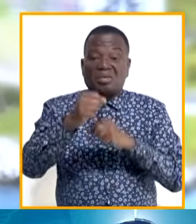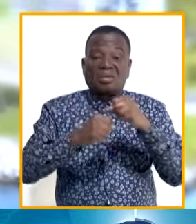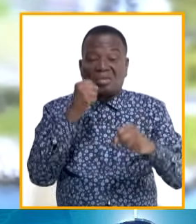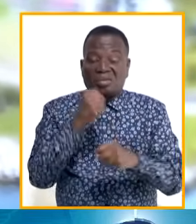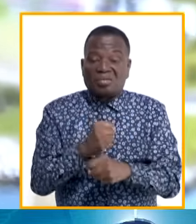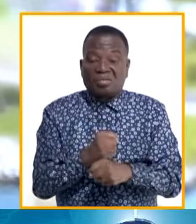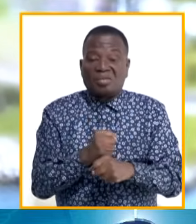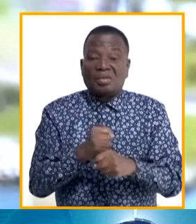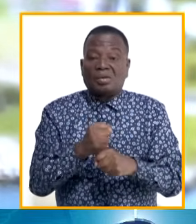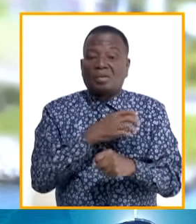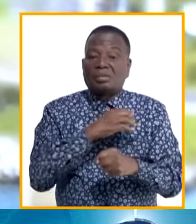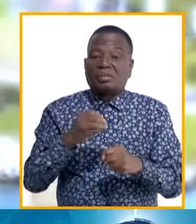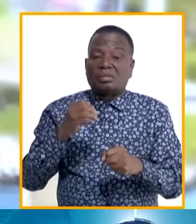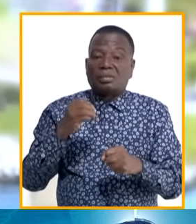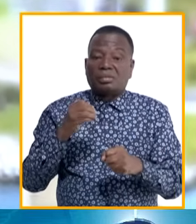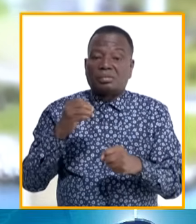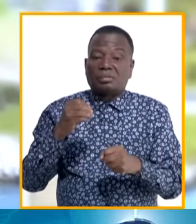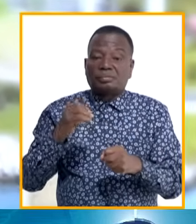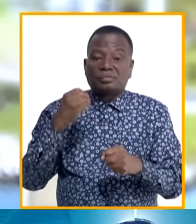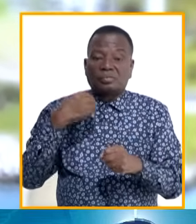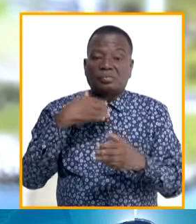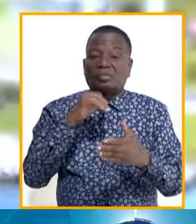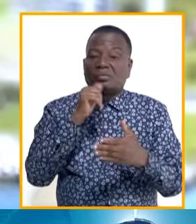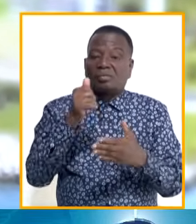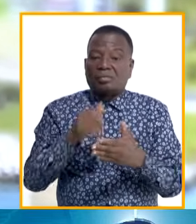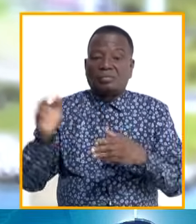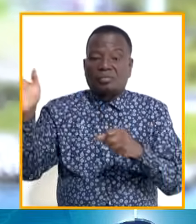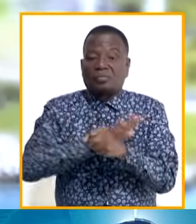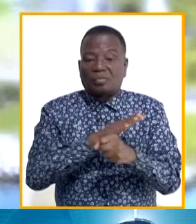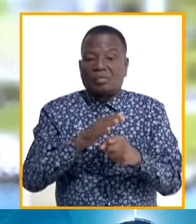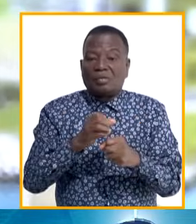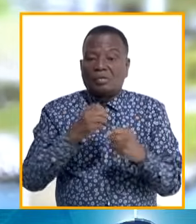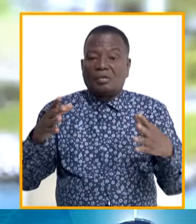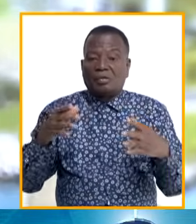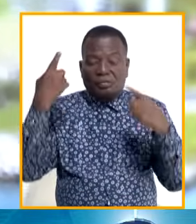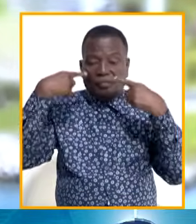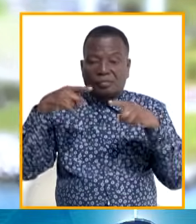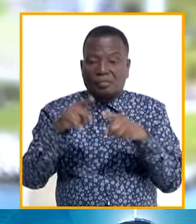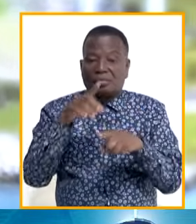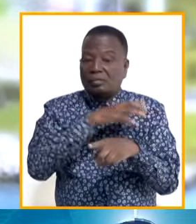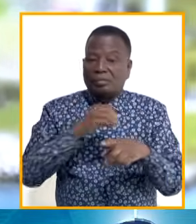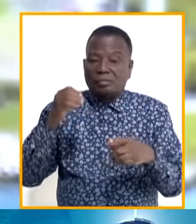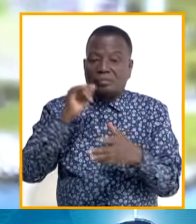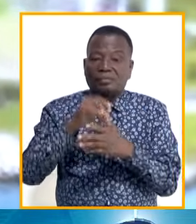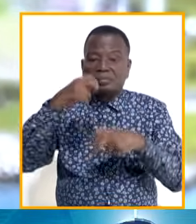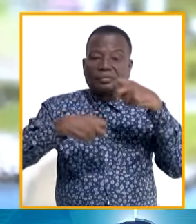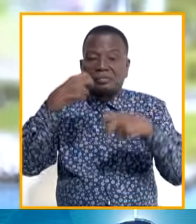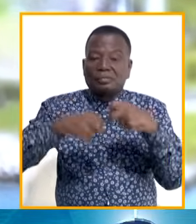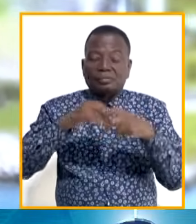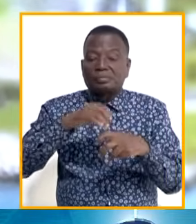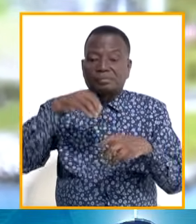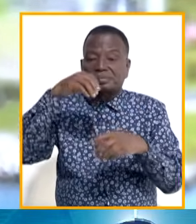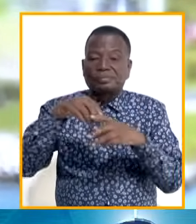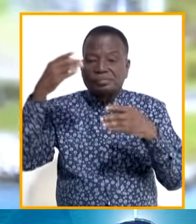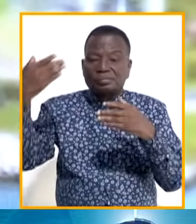10% chaque année. Un gap que l'État ne parviendra pas à combler sans l'apport des opérateurs privés. Et cette question qui s'invite dans